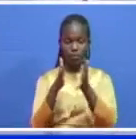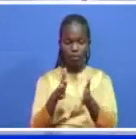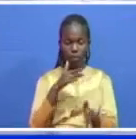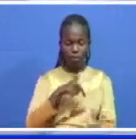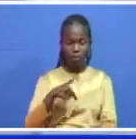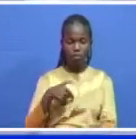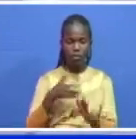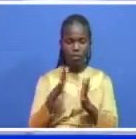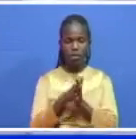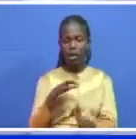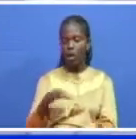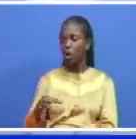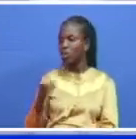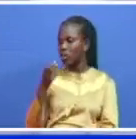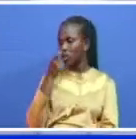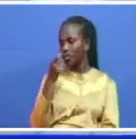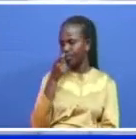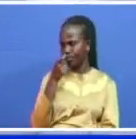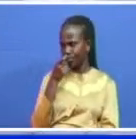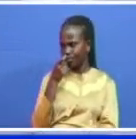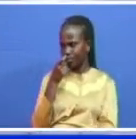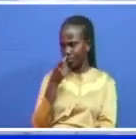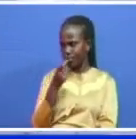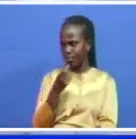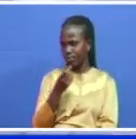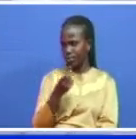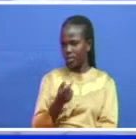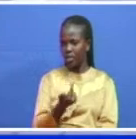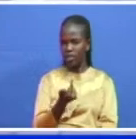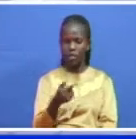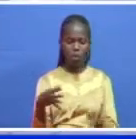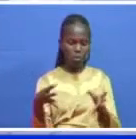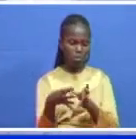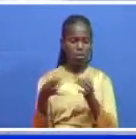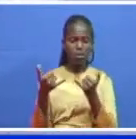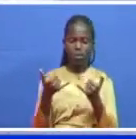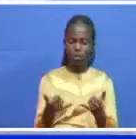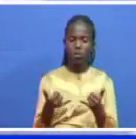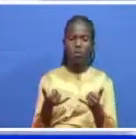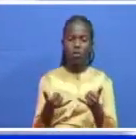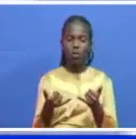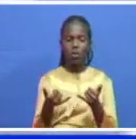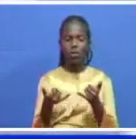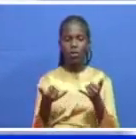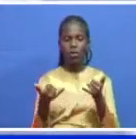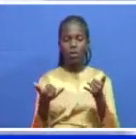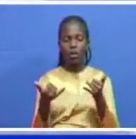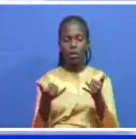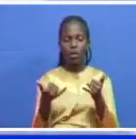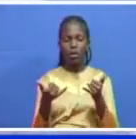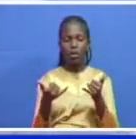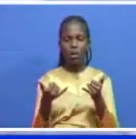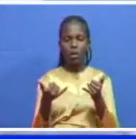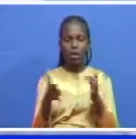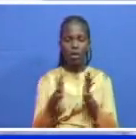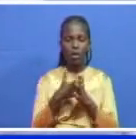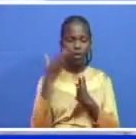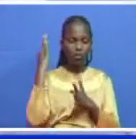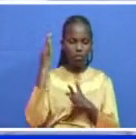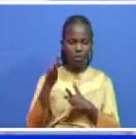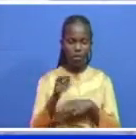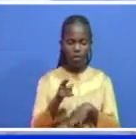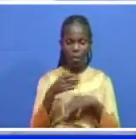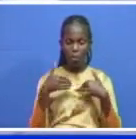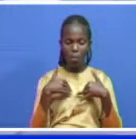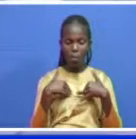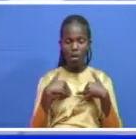na the entire county ya kituika na kila kisio chonde kwa ibindani na ibindani yuki tenema ile kuithia na mubango tawo na chatira kini